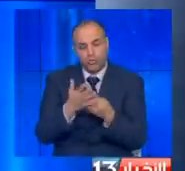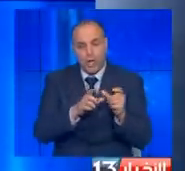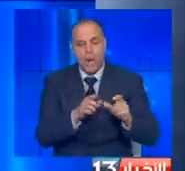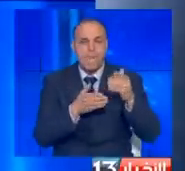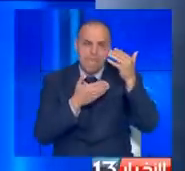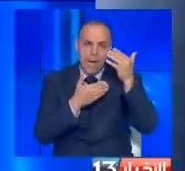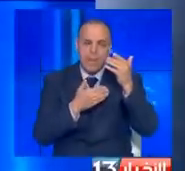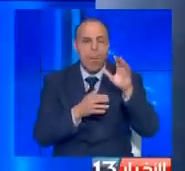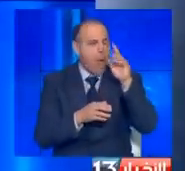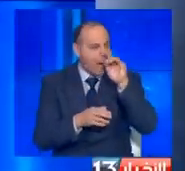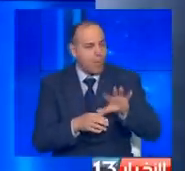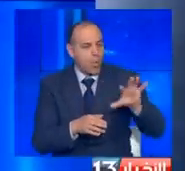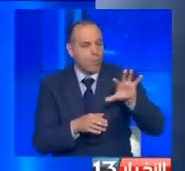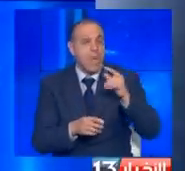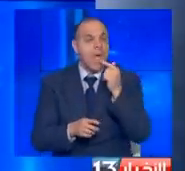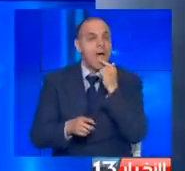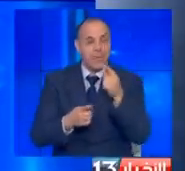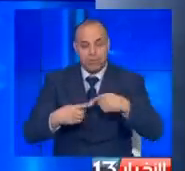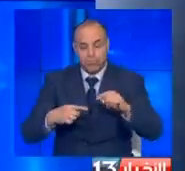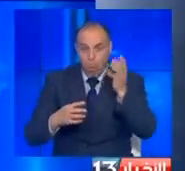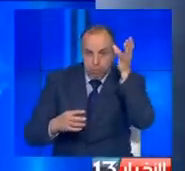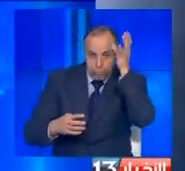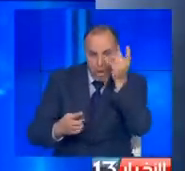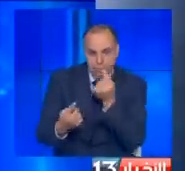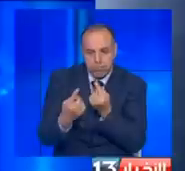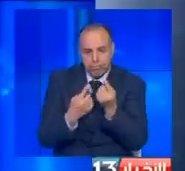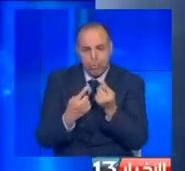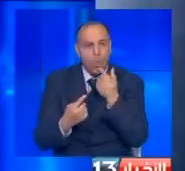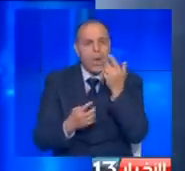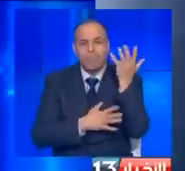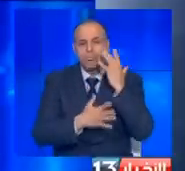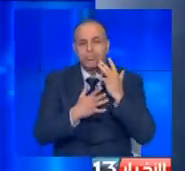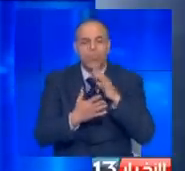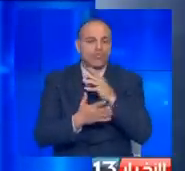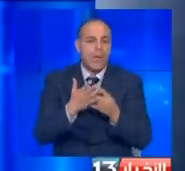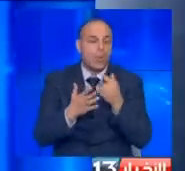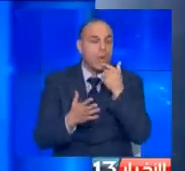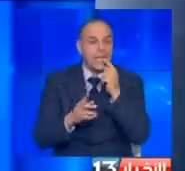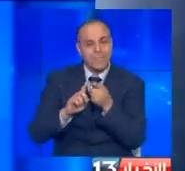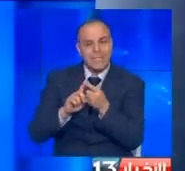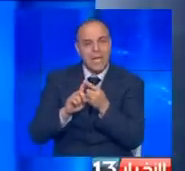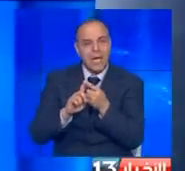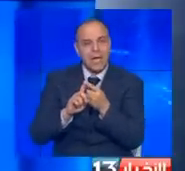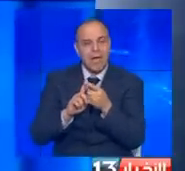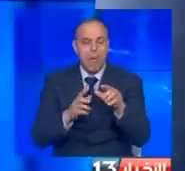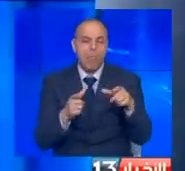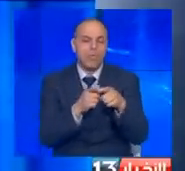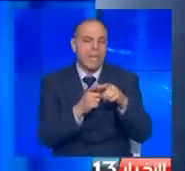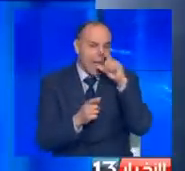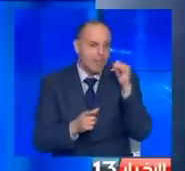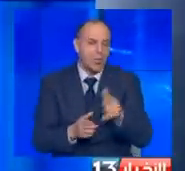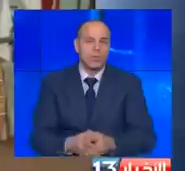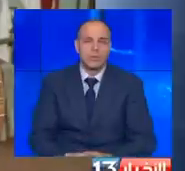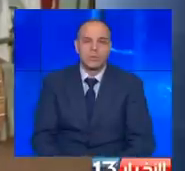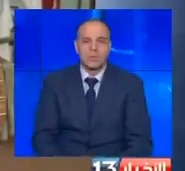المغرب والمشرق تضمن الجلسات العلميه تناولت الثلاثه الشعبي وخصائصه في البلدان العربيه